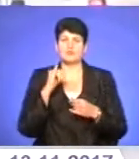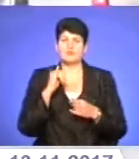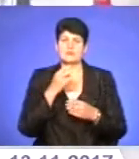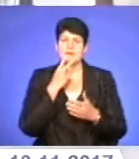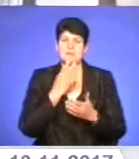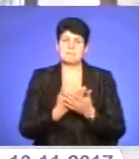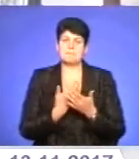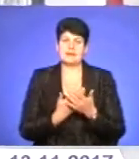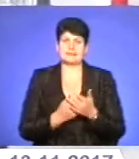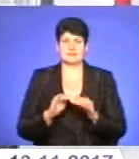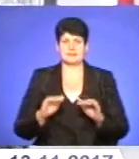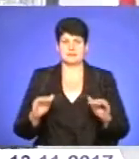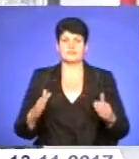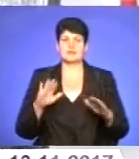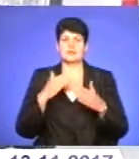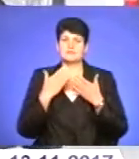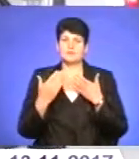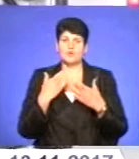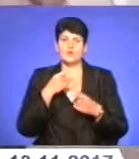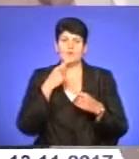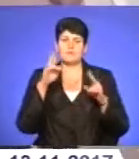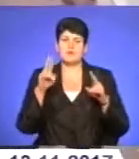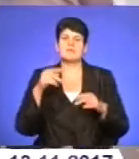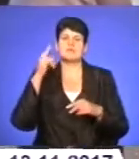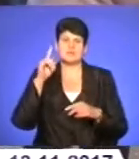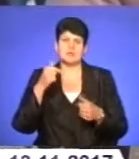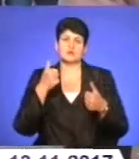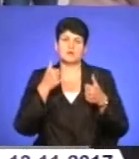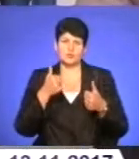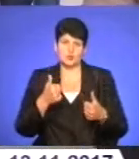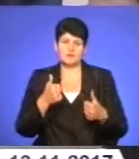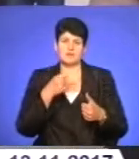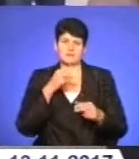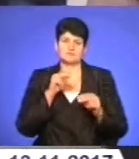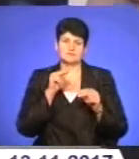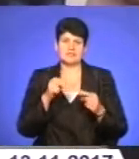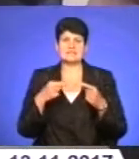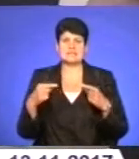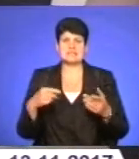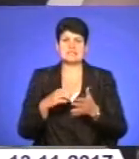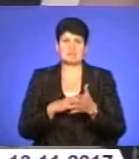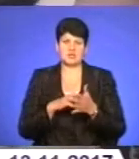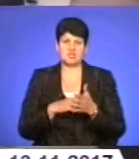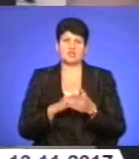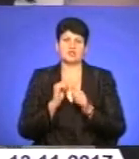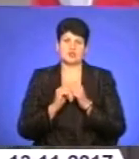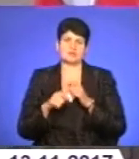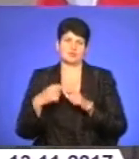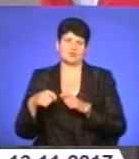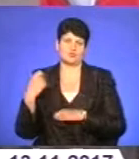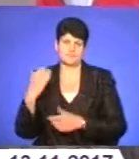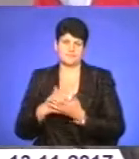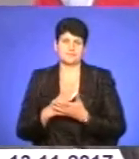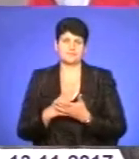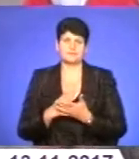приклад. Діти, з якими ми поспілкувались, кажуть, правила знають добре, але зізнаються, з різних причин частенько їх порушують. Перше,